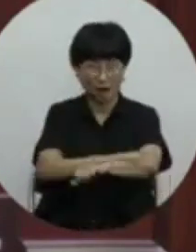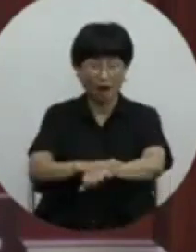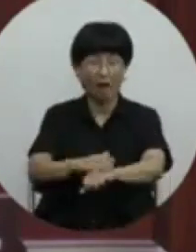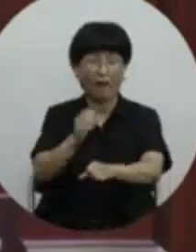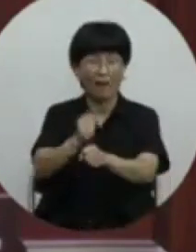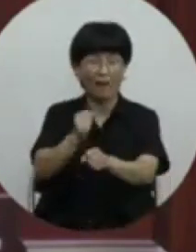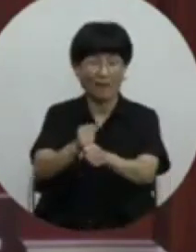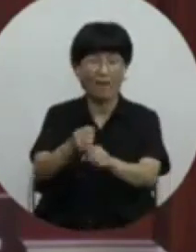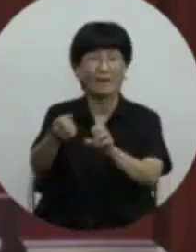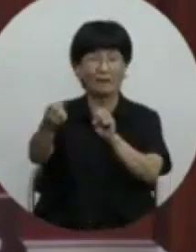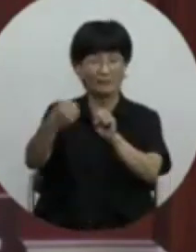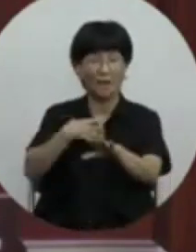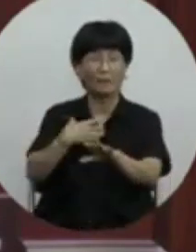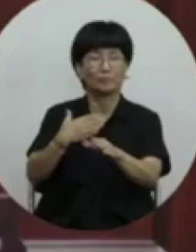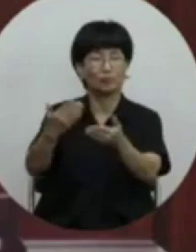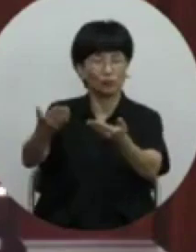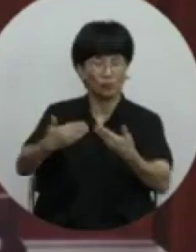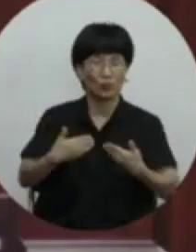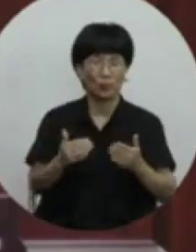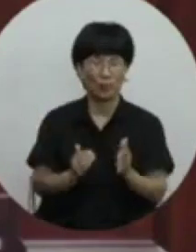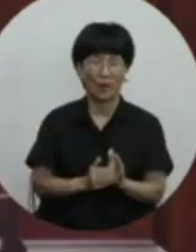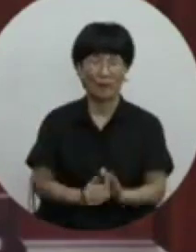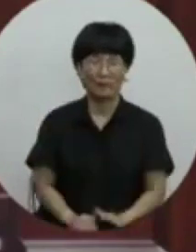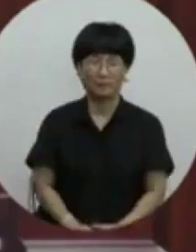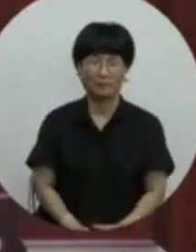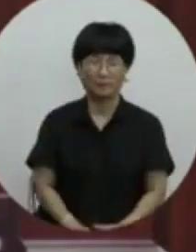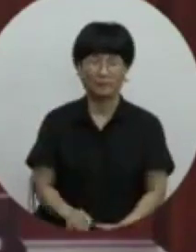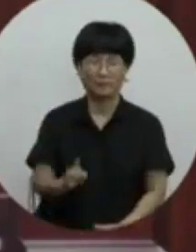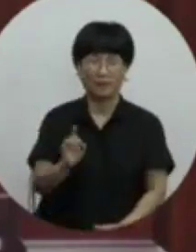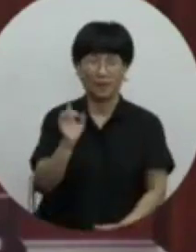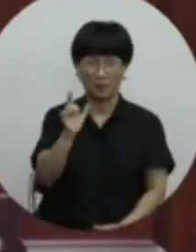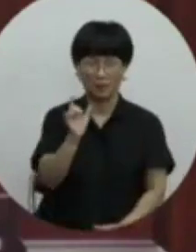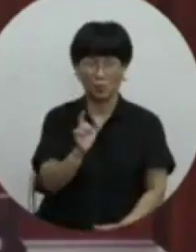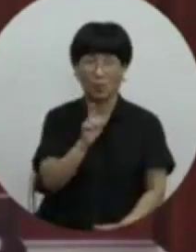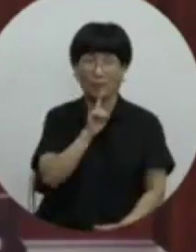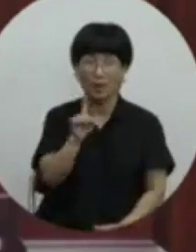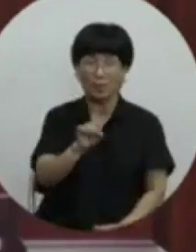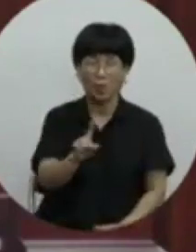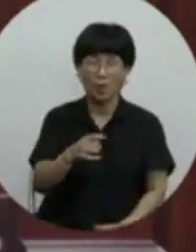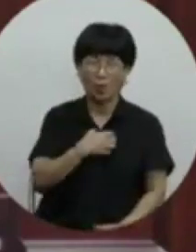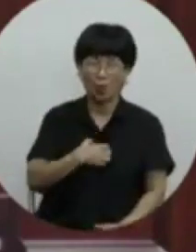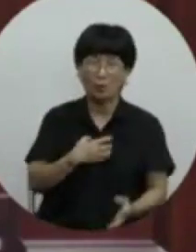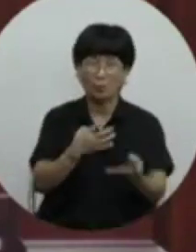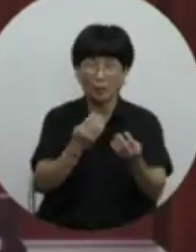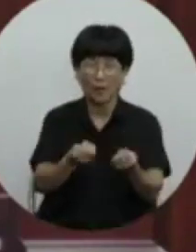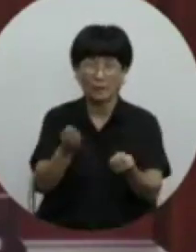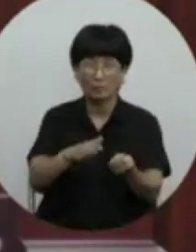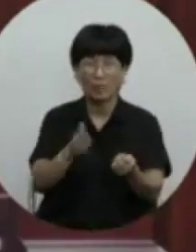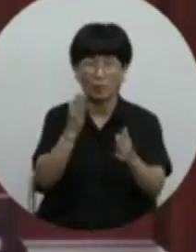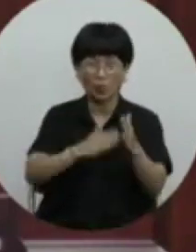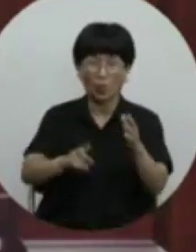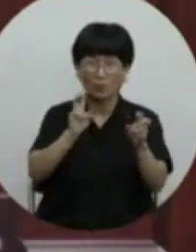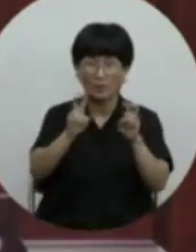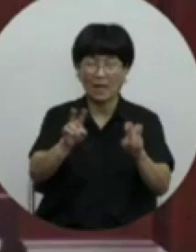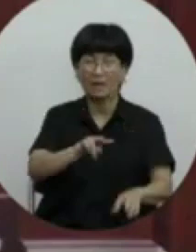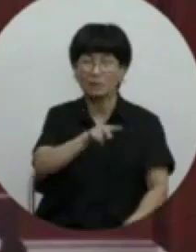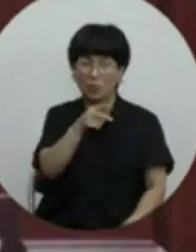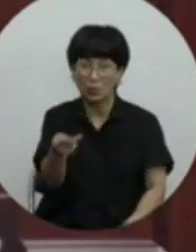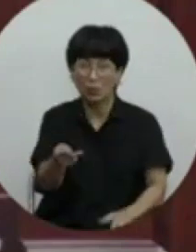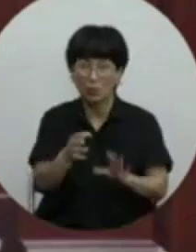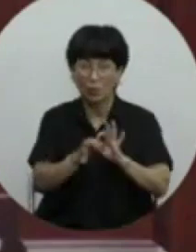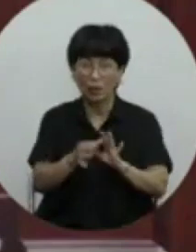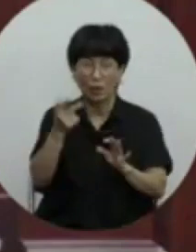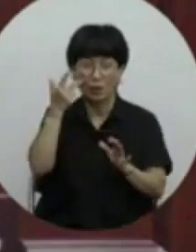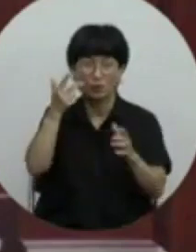지켜주신다는 답변을 해 주셨습니다. 다시 한번 강조하지만 많은 우려에도 불구하고 공사의 전환을 통해 여주시